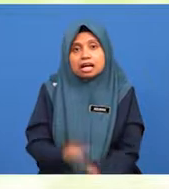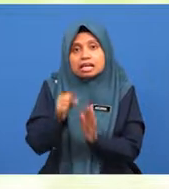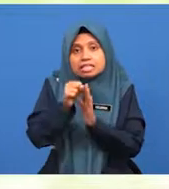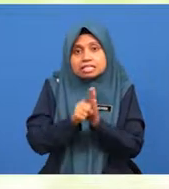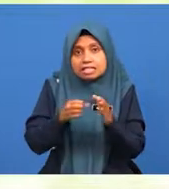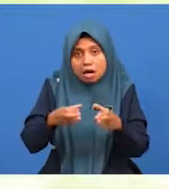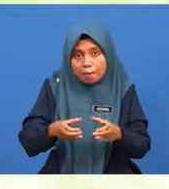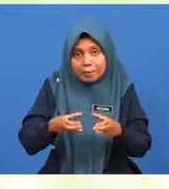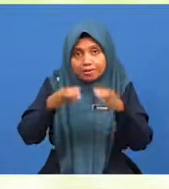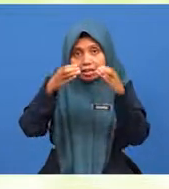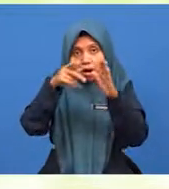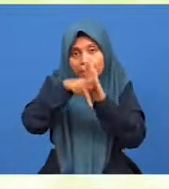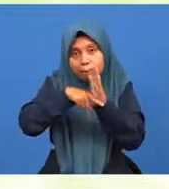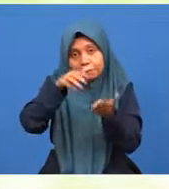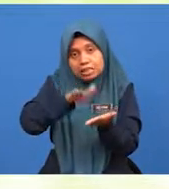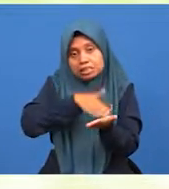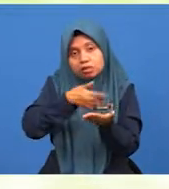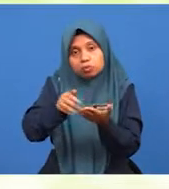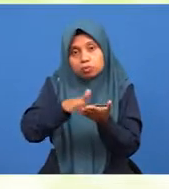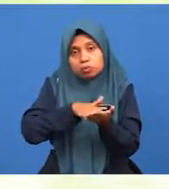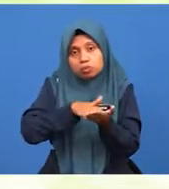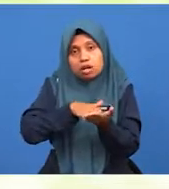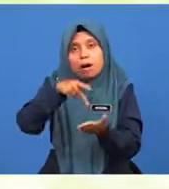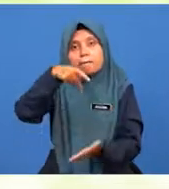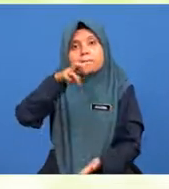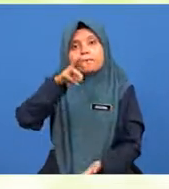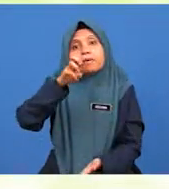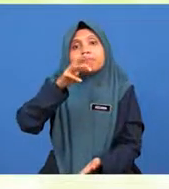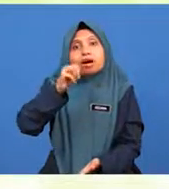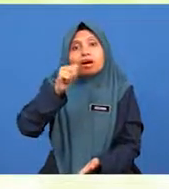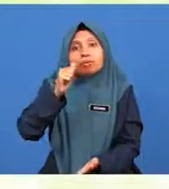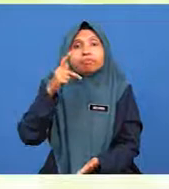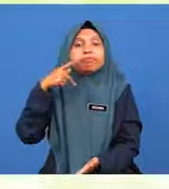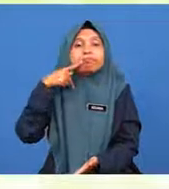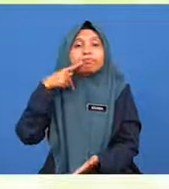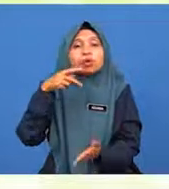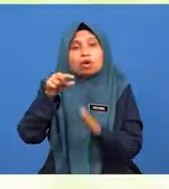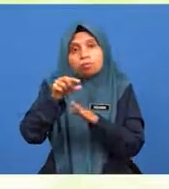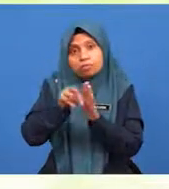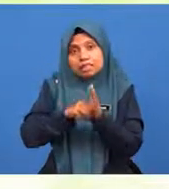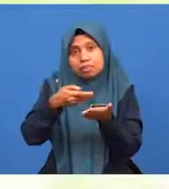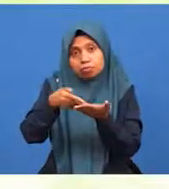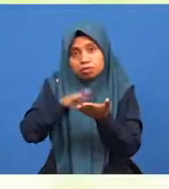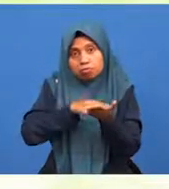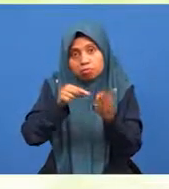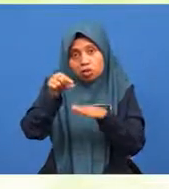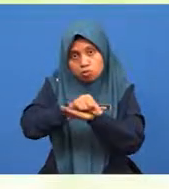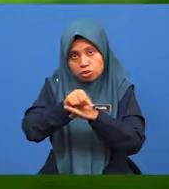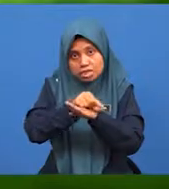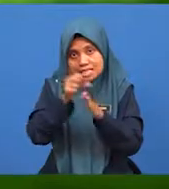Sebatang penyapu. Prima menyapu sampah menggunakan sebatang penyapu.